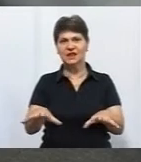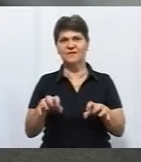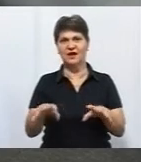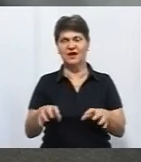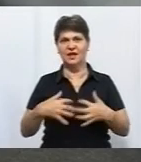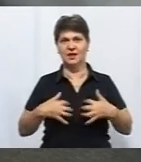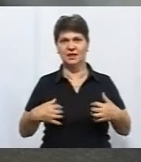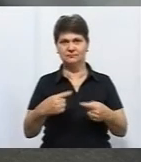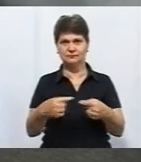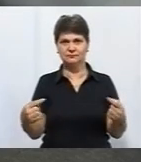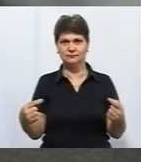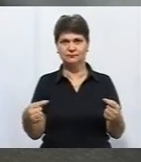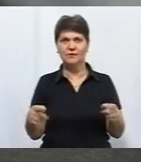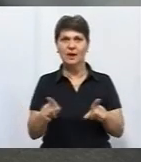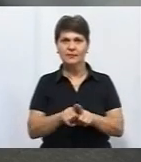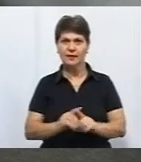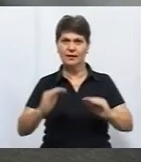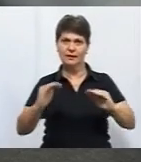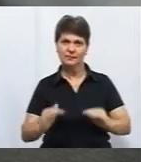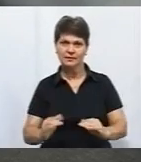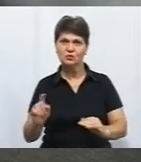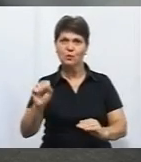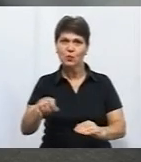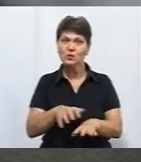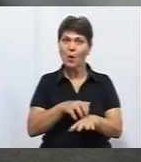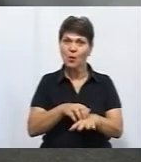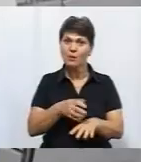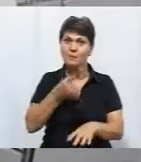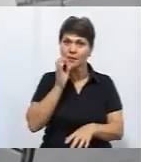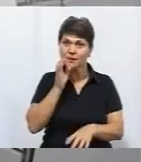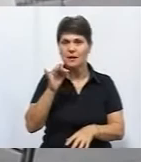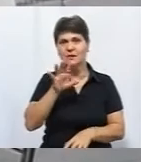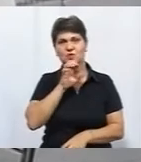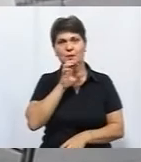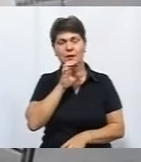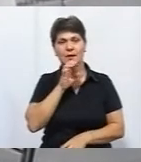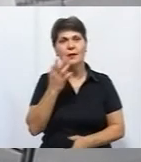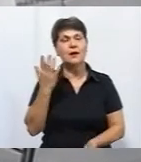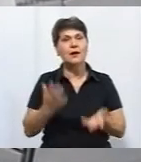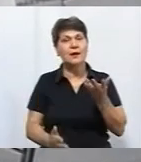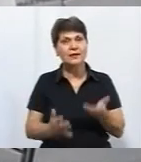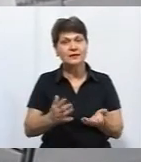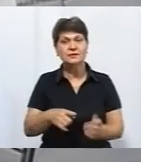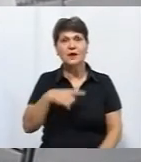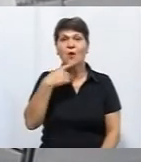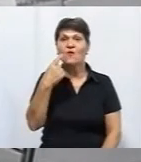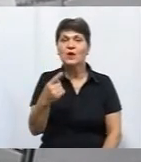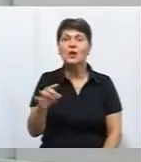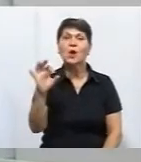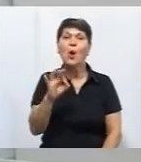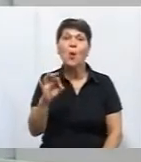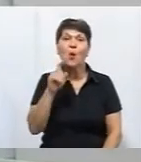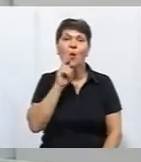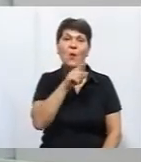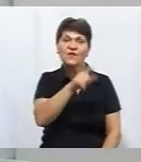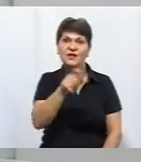Вони посаджені так низько, щоб могли і коти підійти, і собаки. Якщо говорити про вінничан, які хочуть допомогти